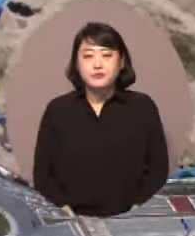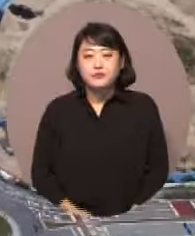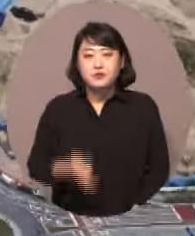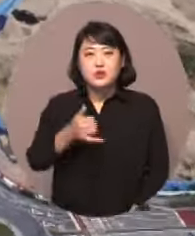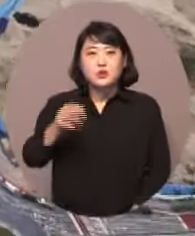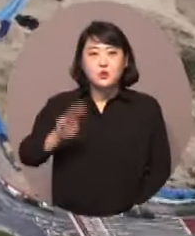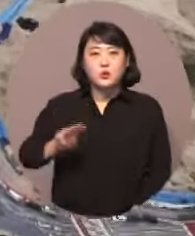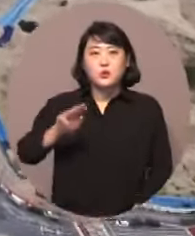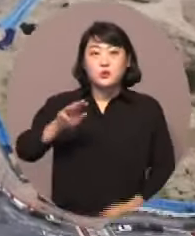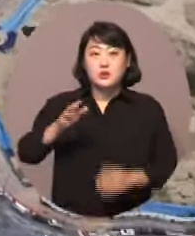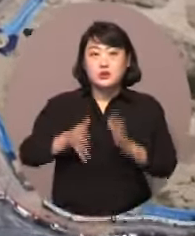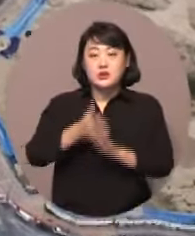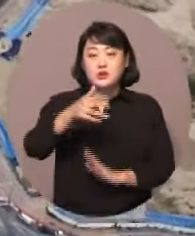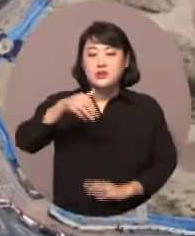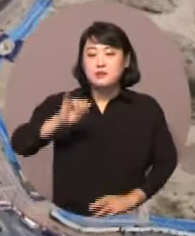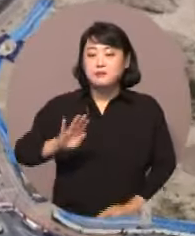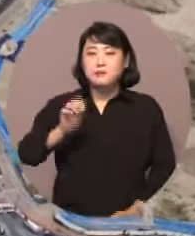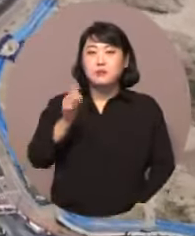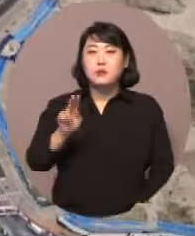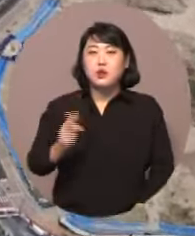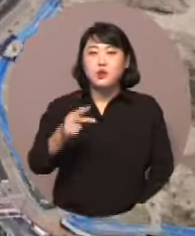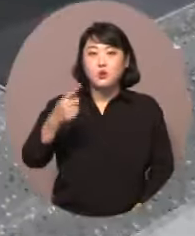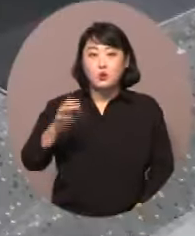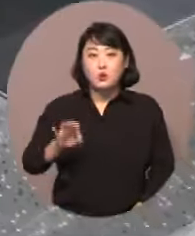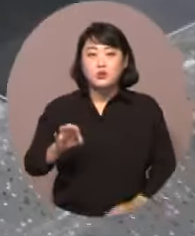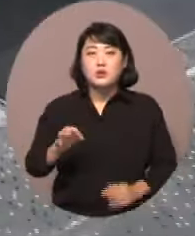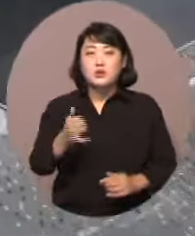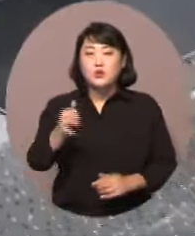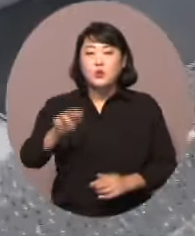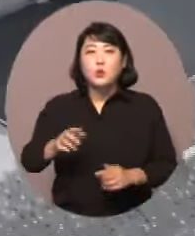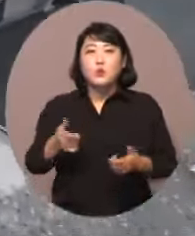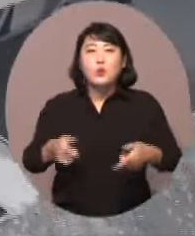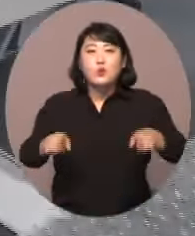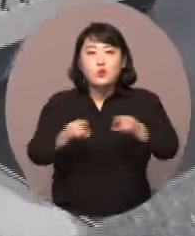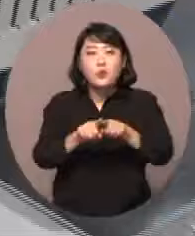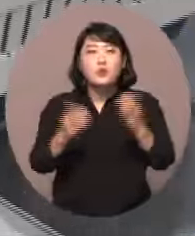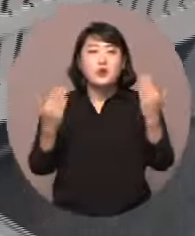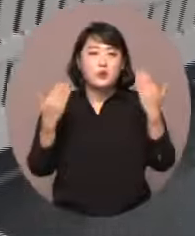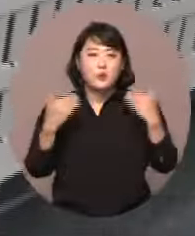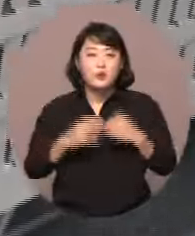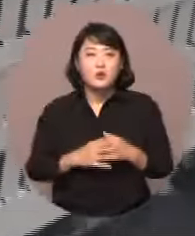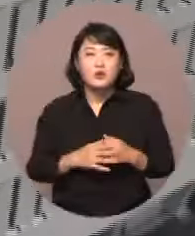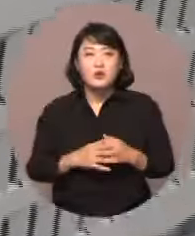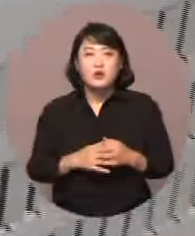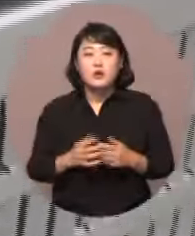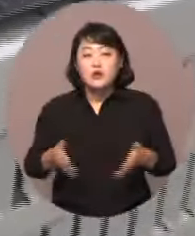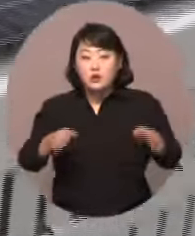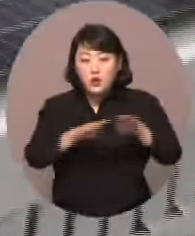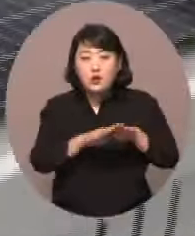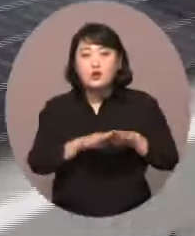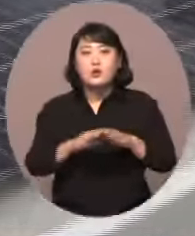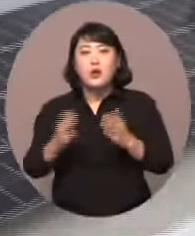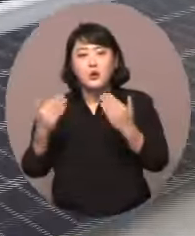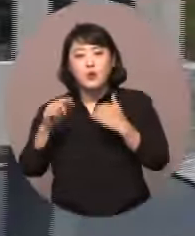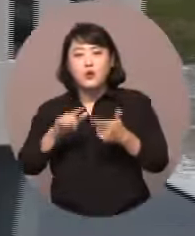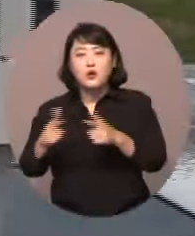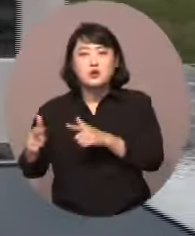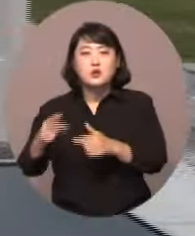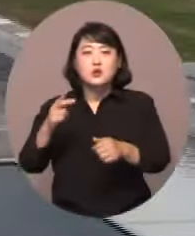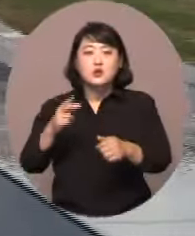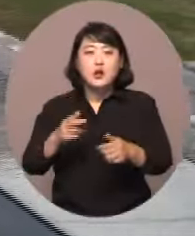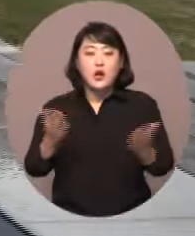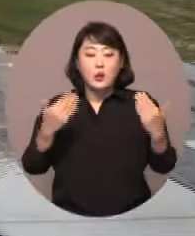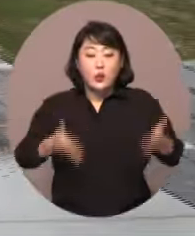세종시 집현동에 조성 중인 세종 공동 캠퍼스. 입주 대학과 연구기관 등이 교사와 기숙사 등 각종